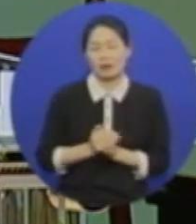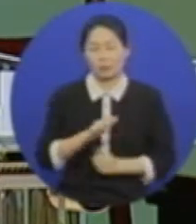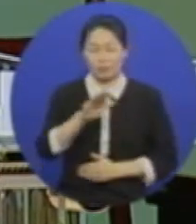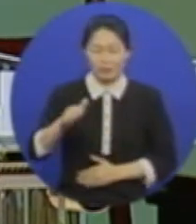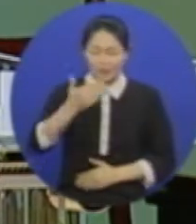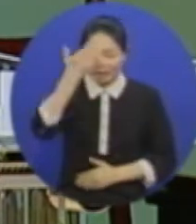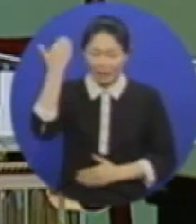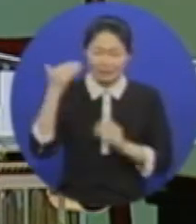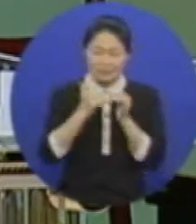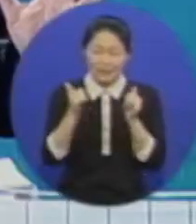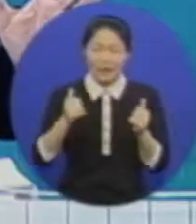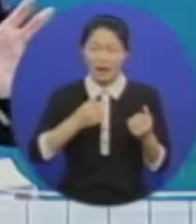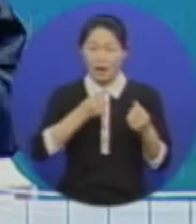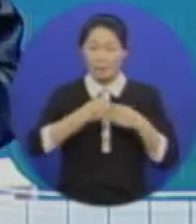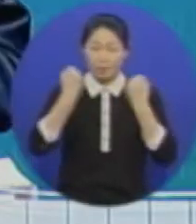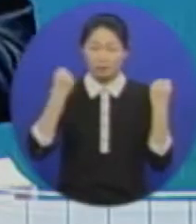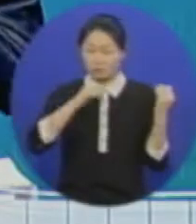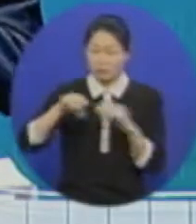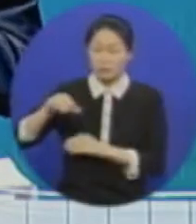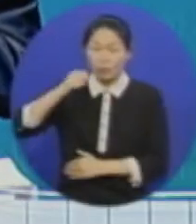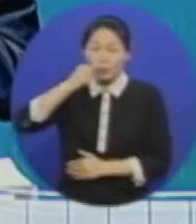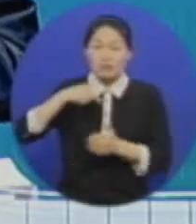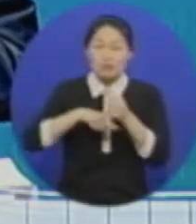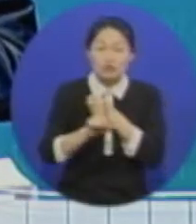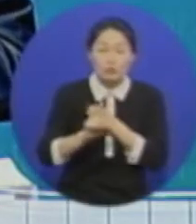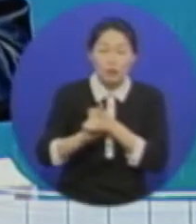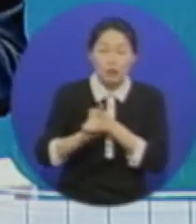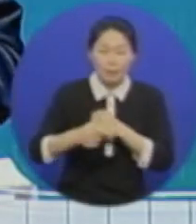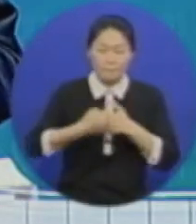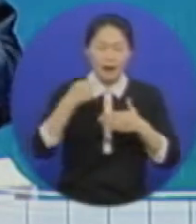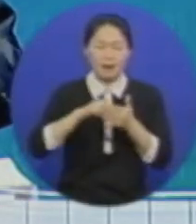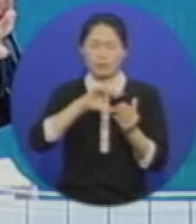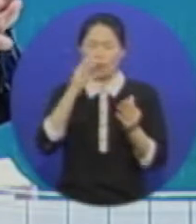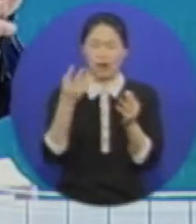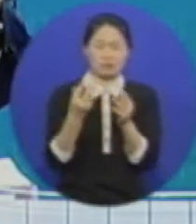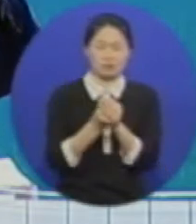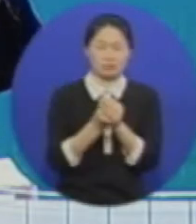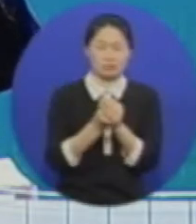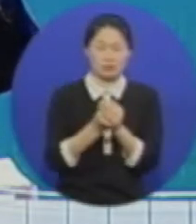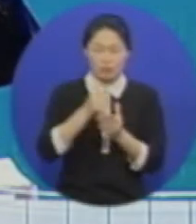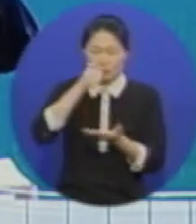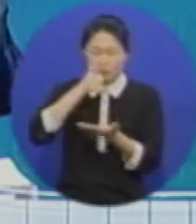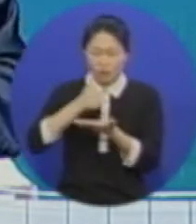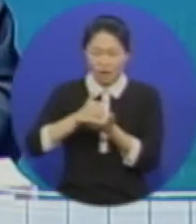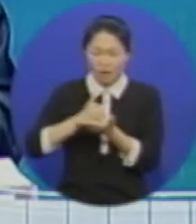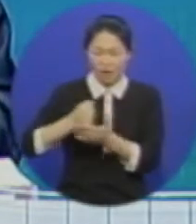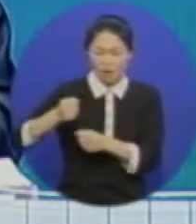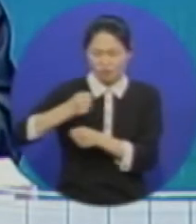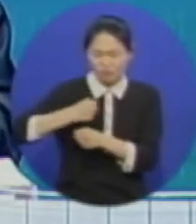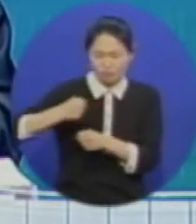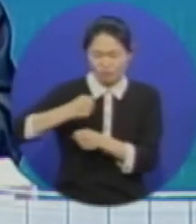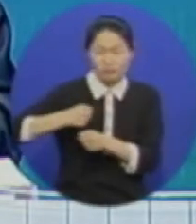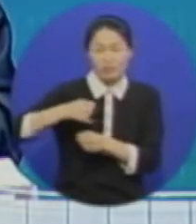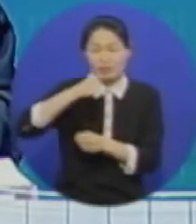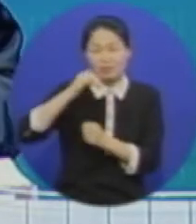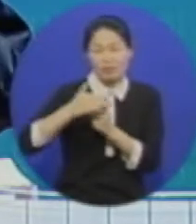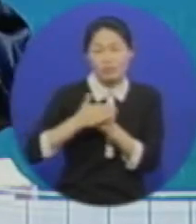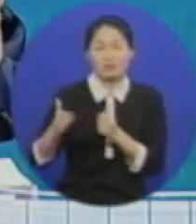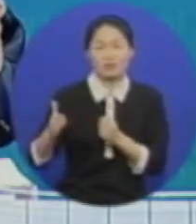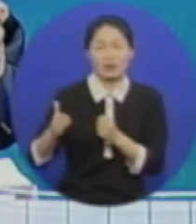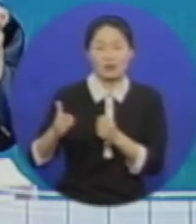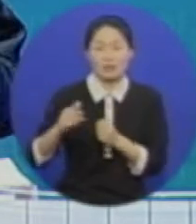옛사람 벗어버리지 못하는 이유는 우리 마음이 완전히 주위에 묶여 있어서 그래요